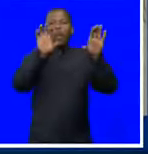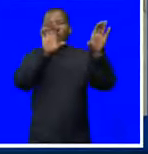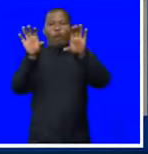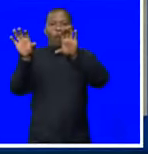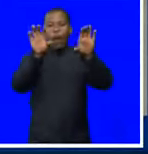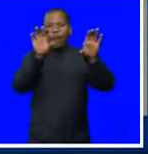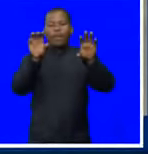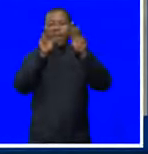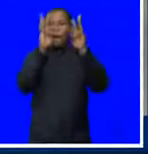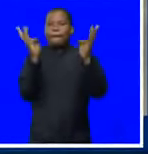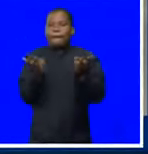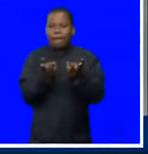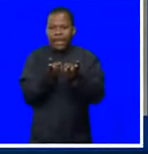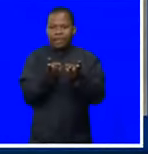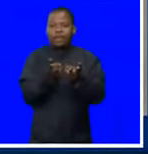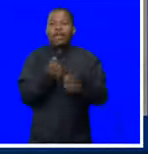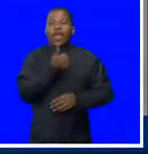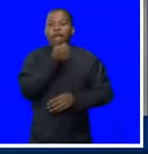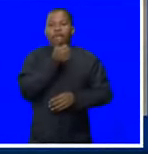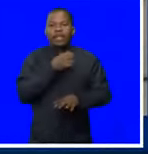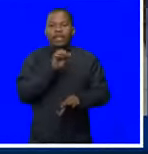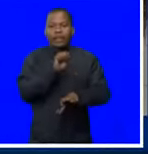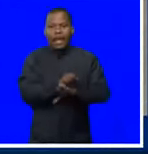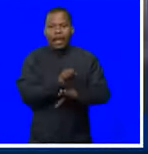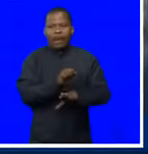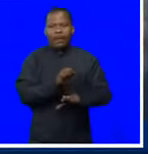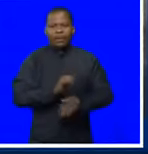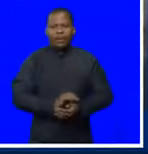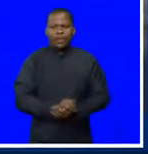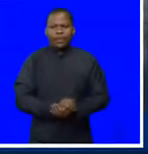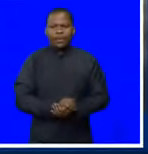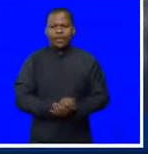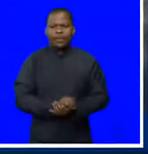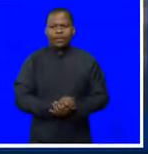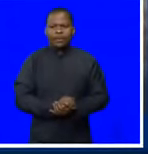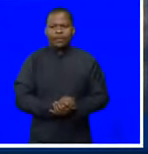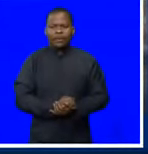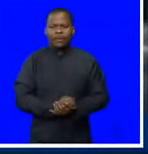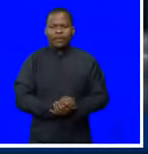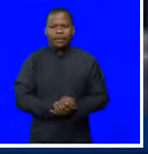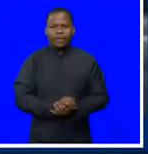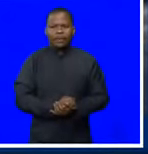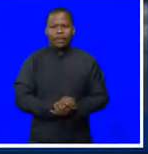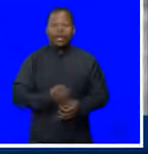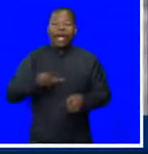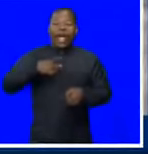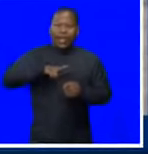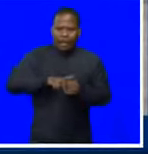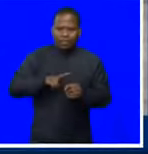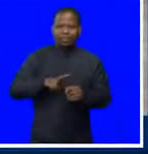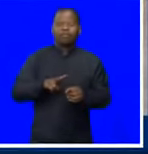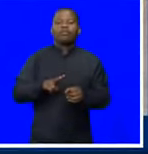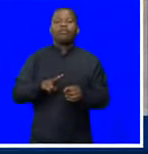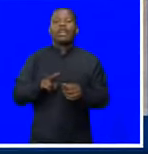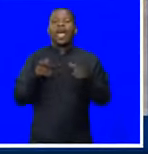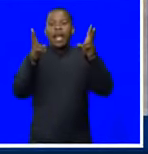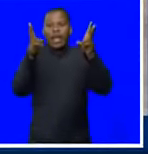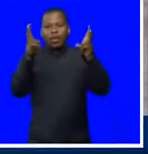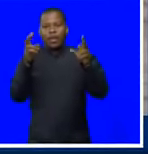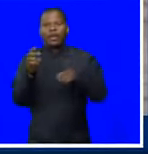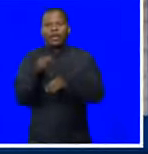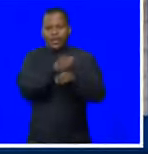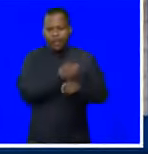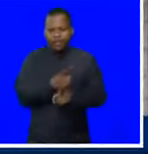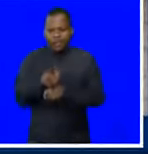emhlaba basebenisa ke umgwaqo lapha ku Black Sea. Tindzaba ke lechubekako ke nalesitabe silandzelela Sunboy. Kanti